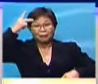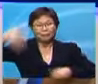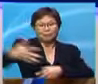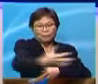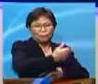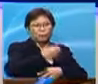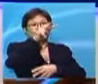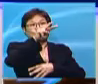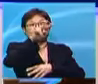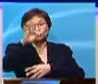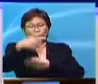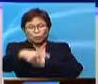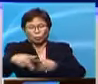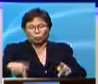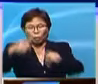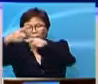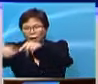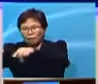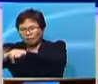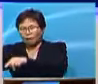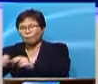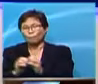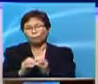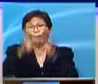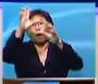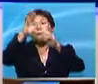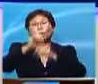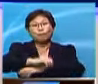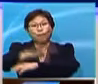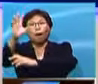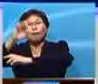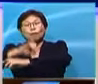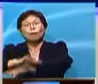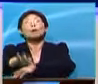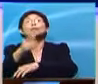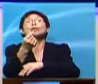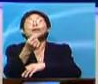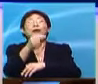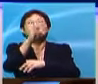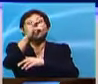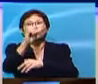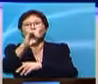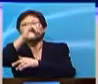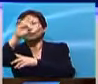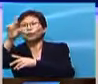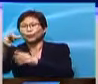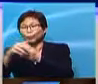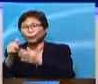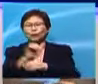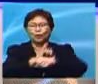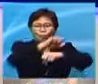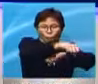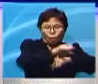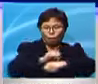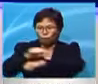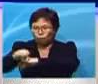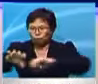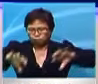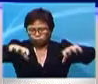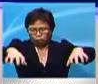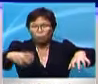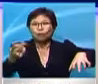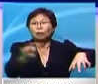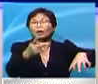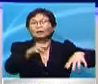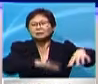29 kotak berisi pelbagai jenis mercun dianggarkan bernilai r0 r000 dalam dua serbuan berasingan di sekitar kota Bu